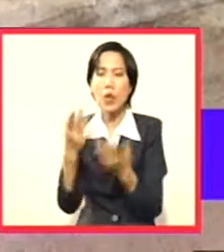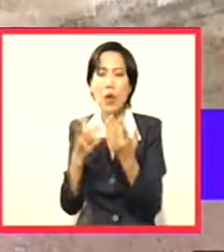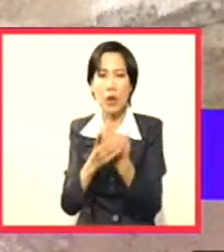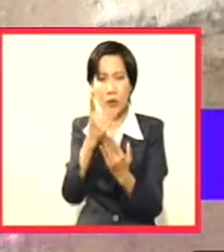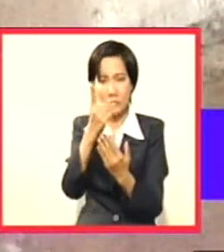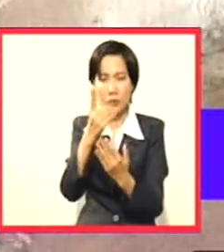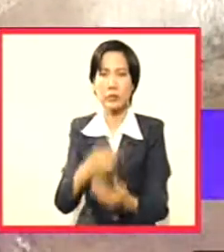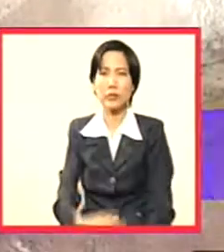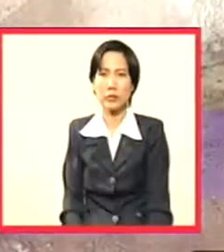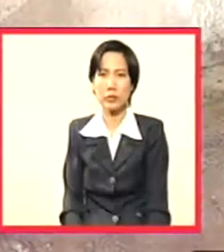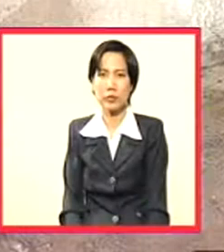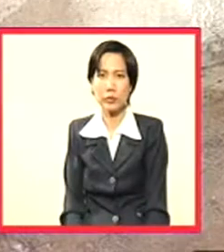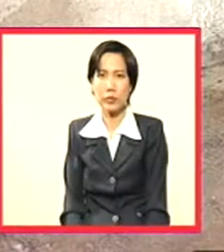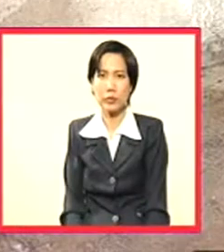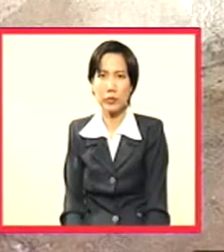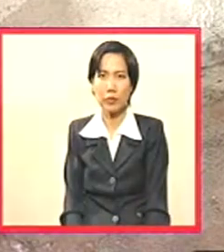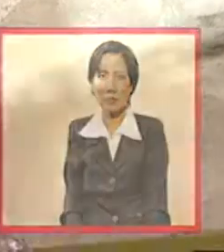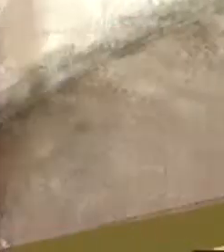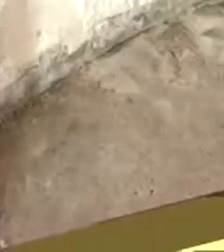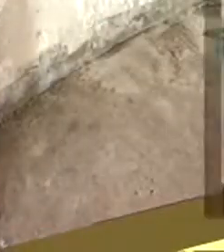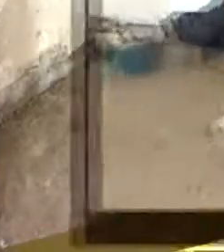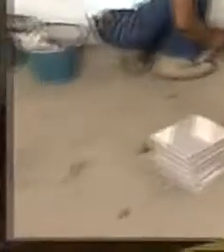อนปูกระเบื้อง